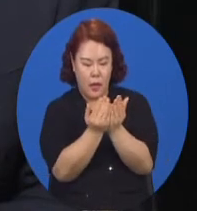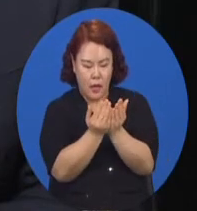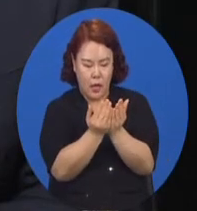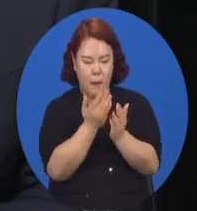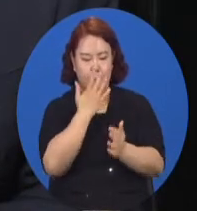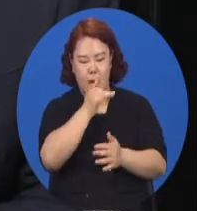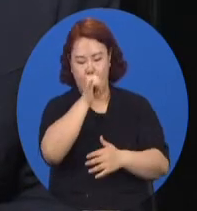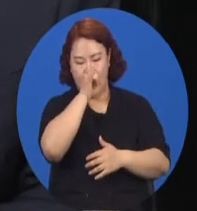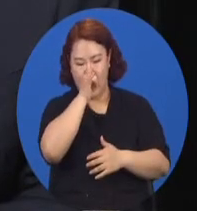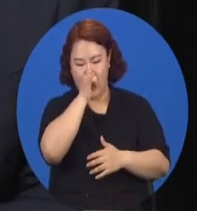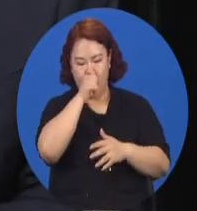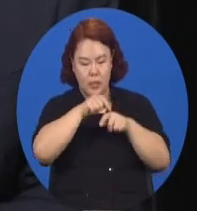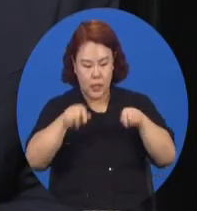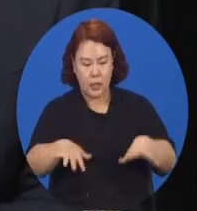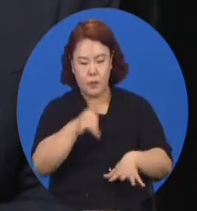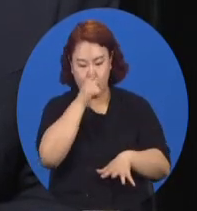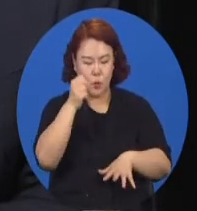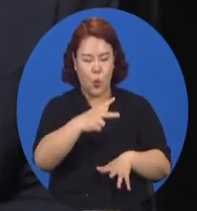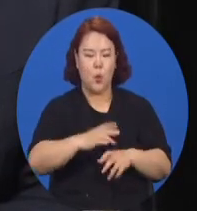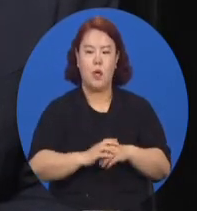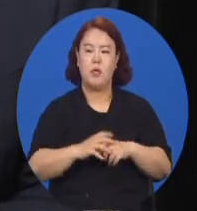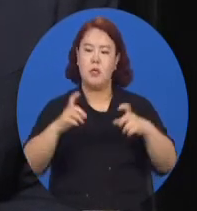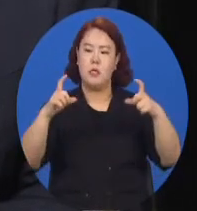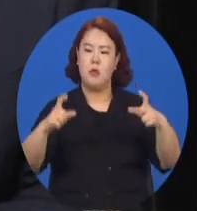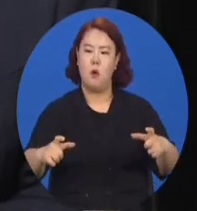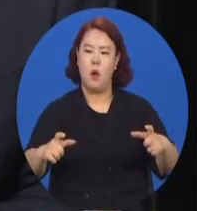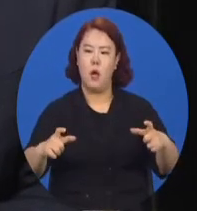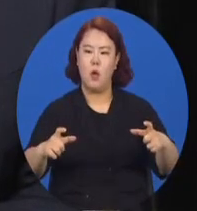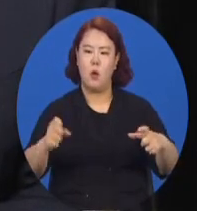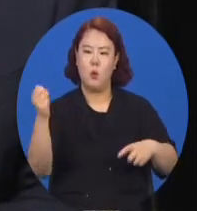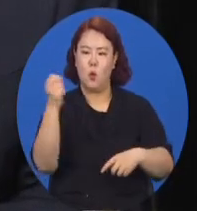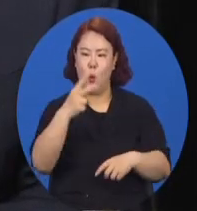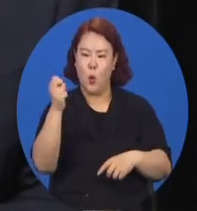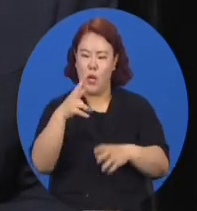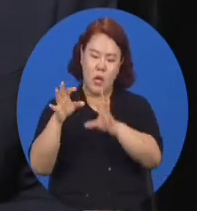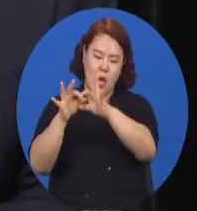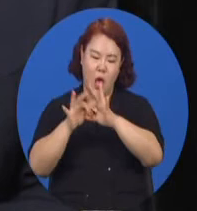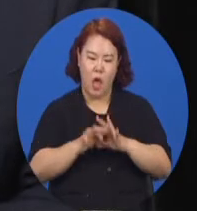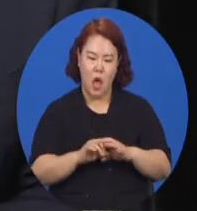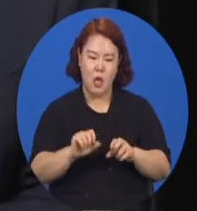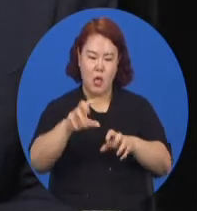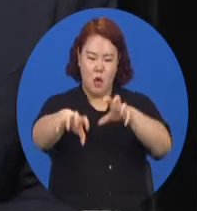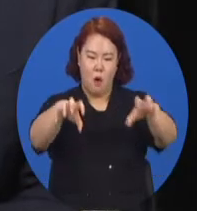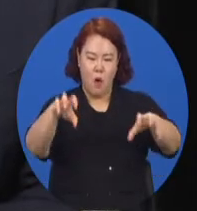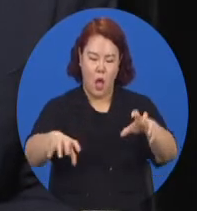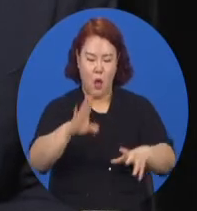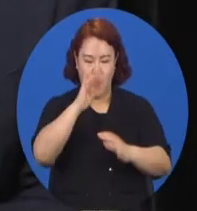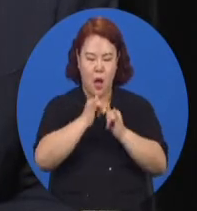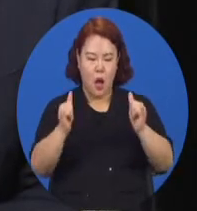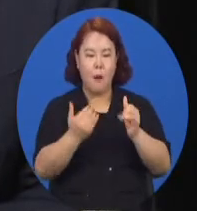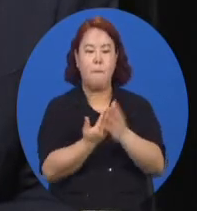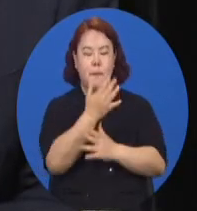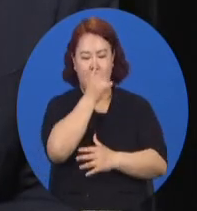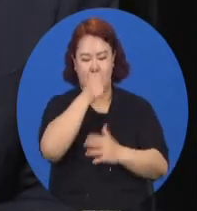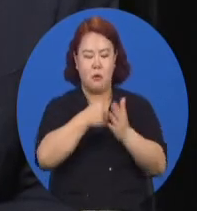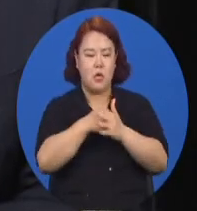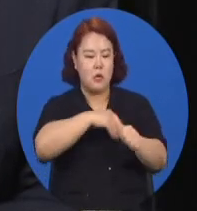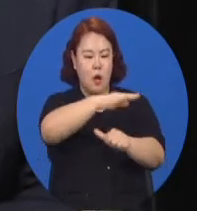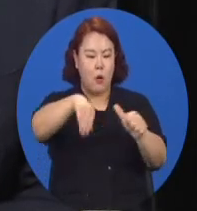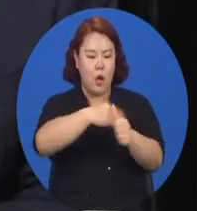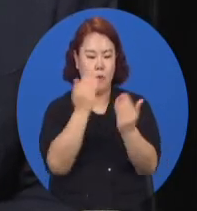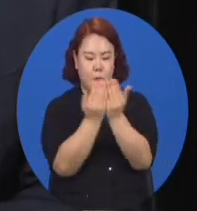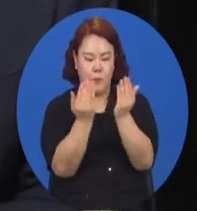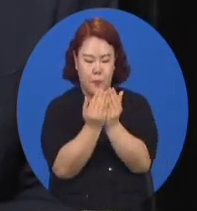우리 지역에서는 동시다발적으로 환자가 발생하는 율이 적기 때문에 그런 상황에 대비한 준비까지 해가면서 잘 운영을 하고